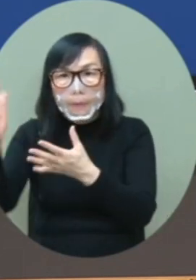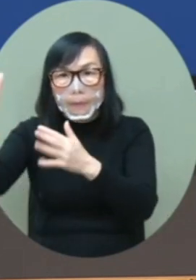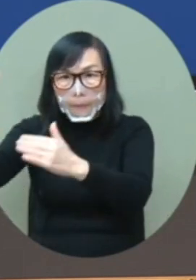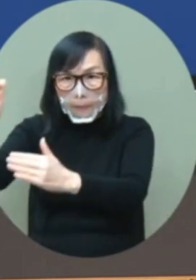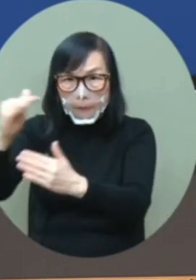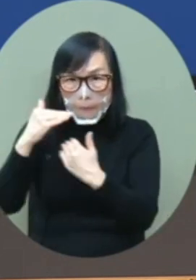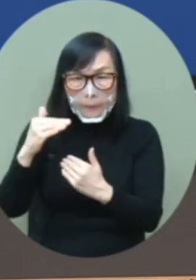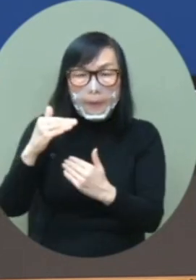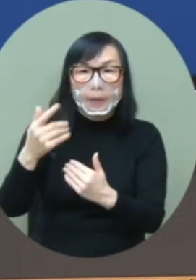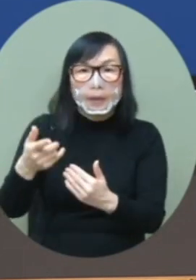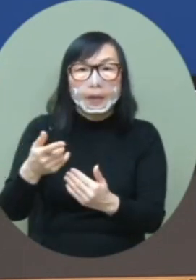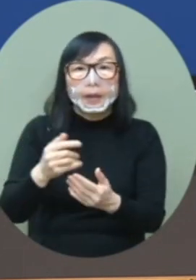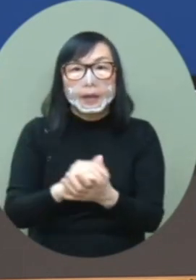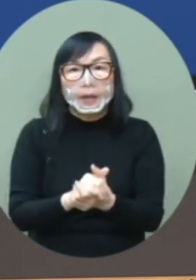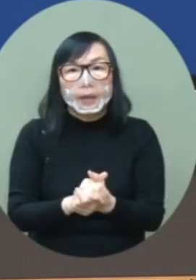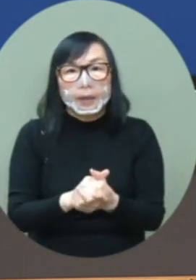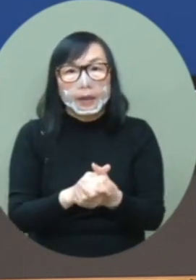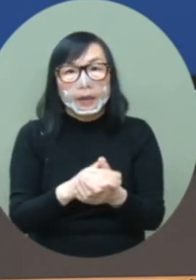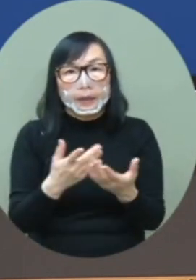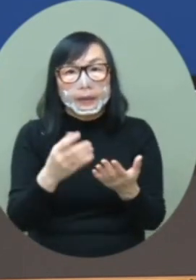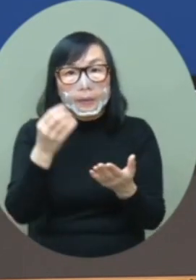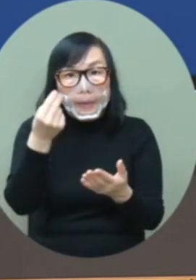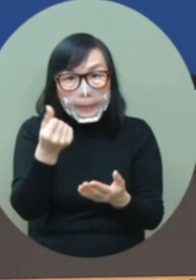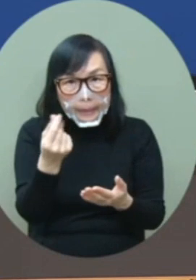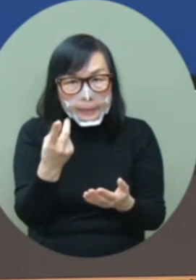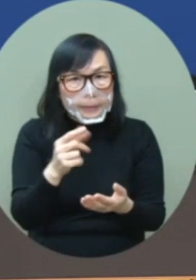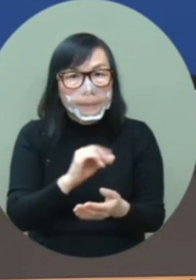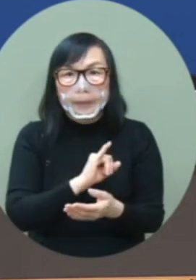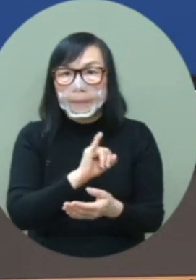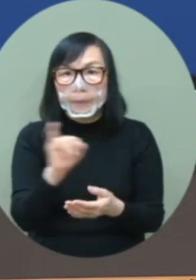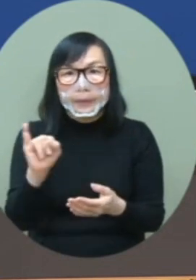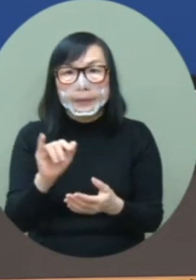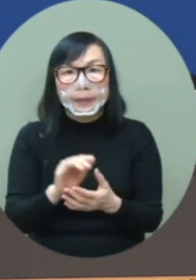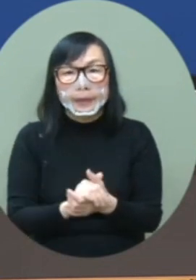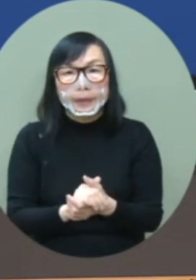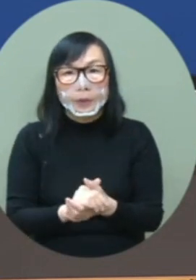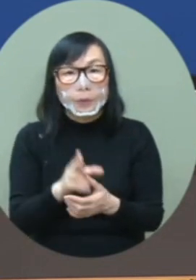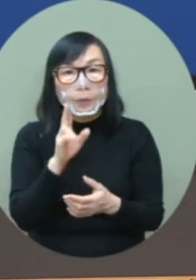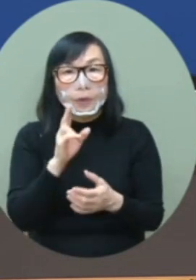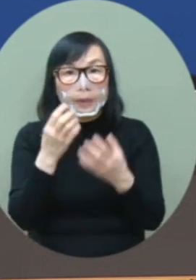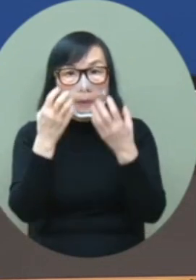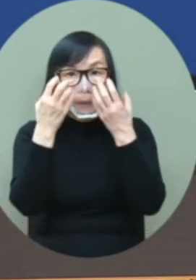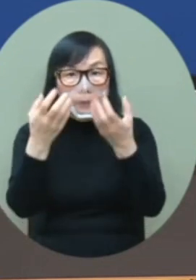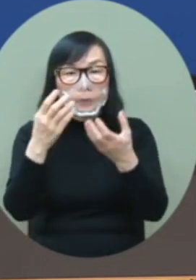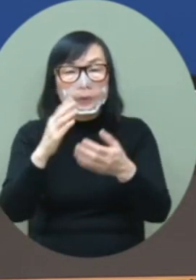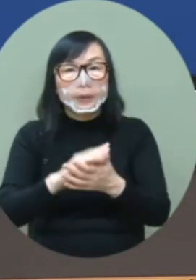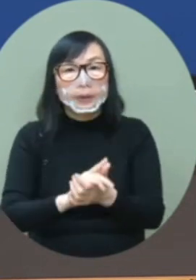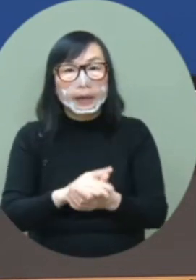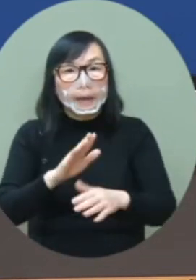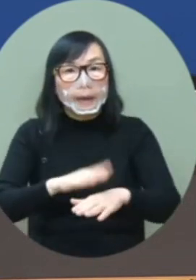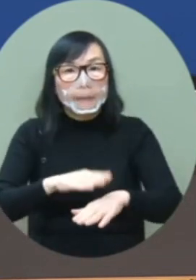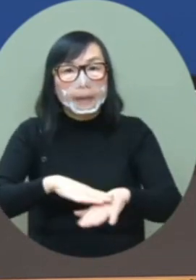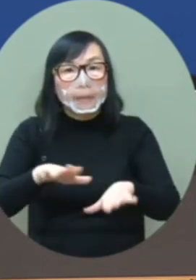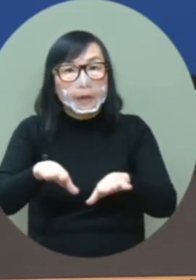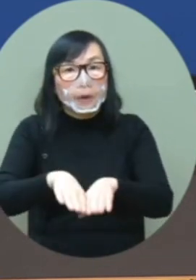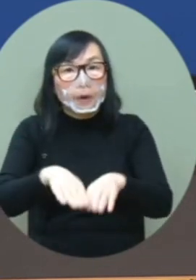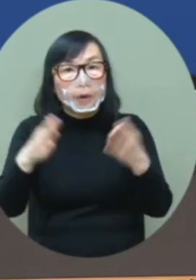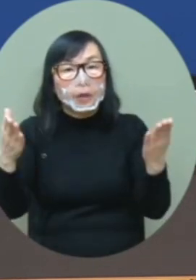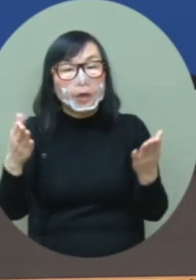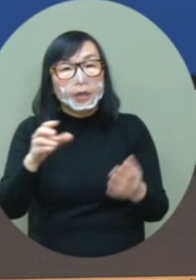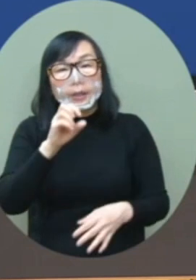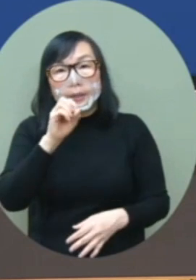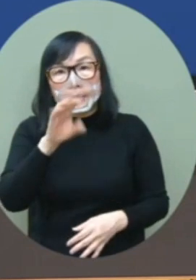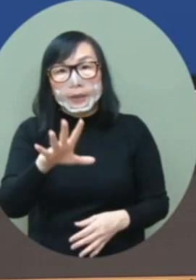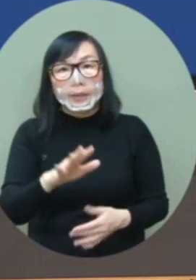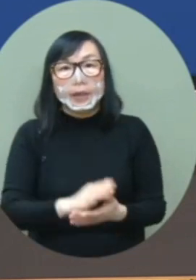嘅數量同埋嗰個價錢嘅嚇。但係如果你留意咧，我剛初頭先喺開場白講咧，就係